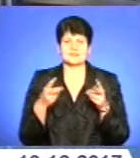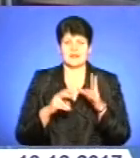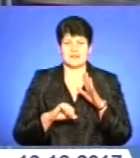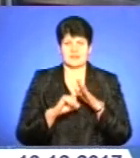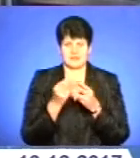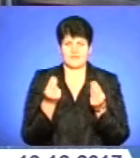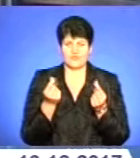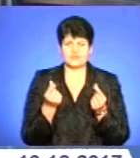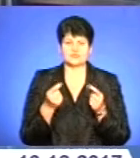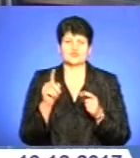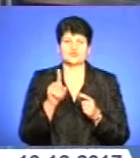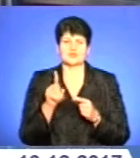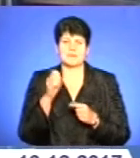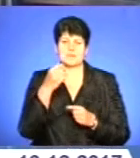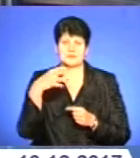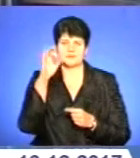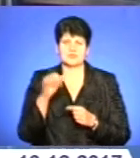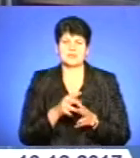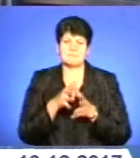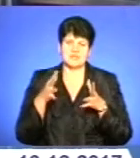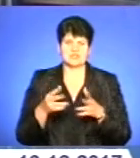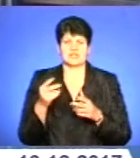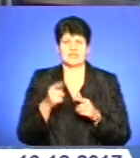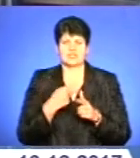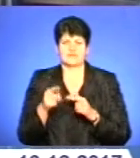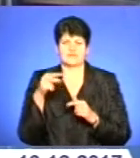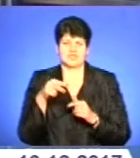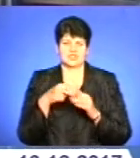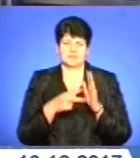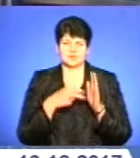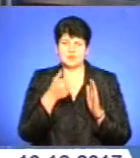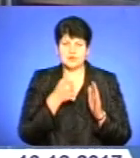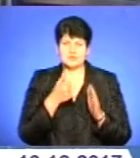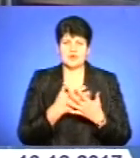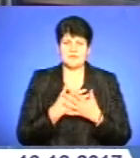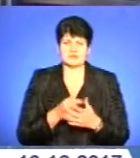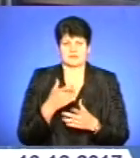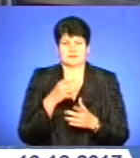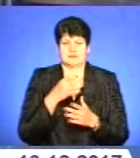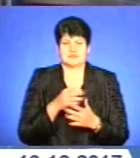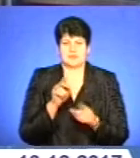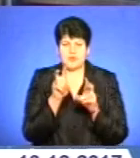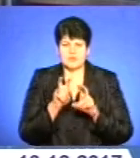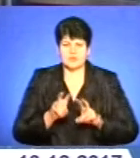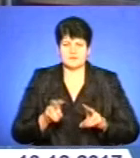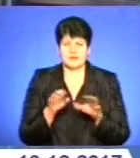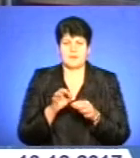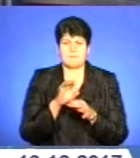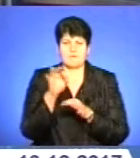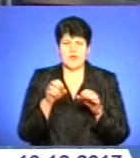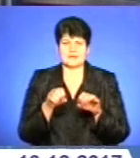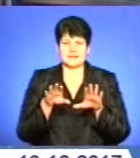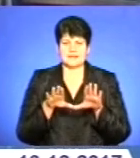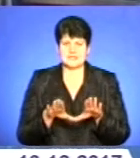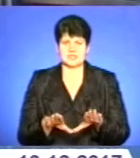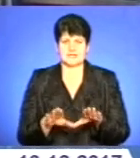на 15% більше, ніж у 2017 році. Громадські активісти проаналізували проект рішення про затвердження міського бюджету